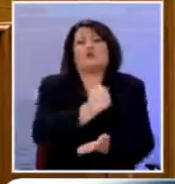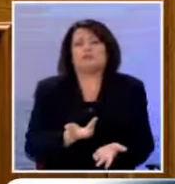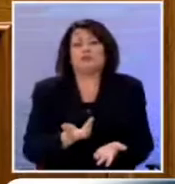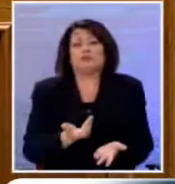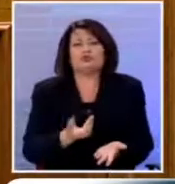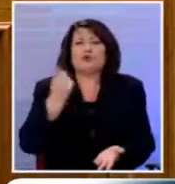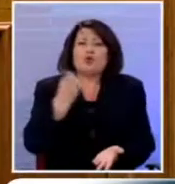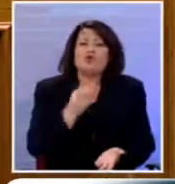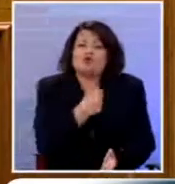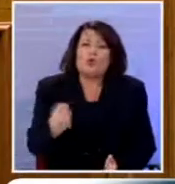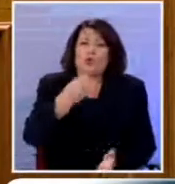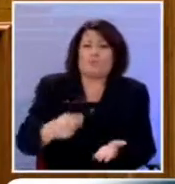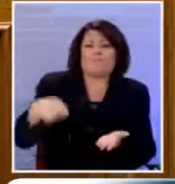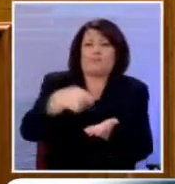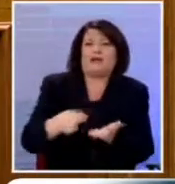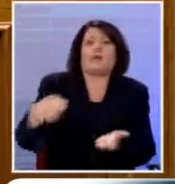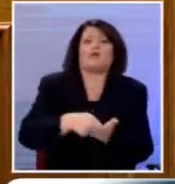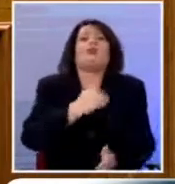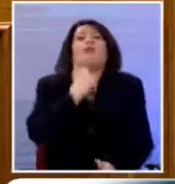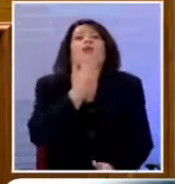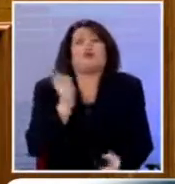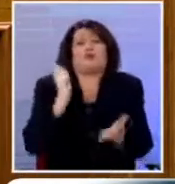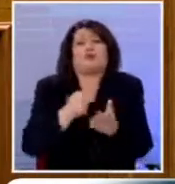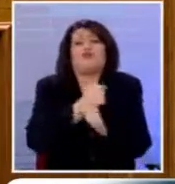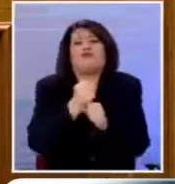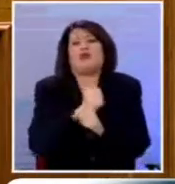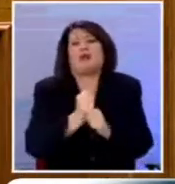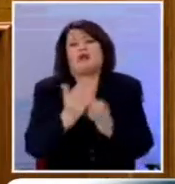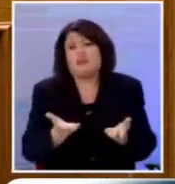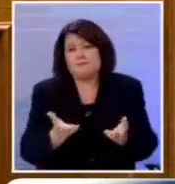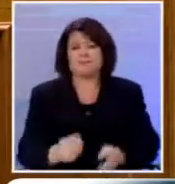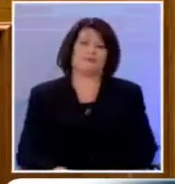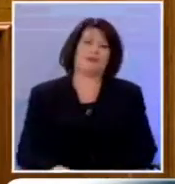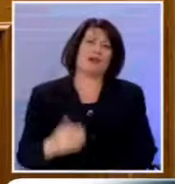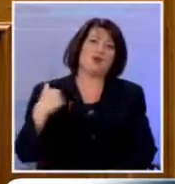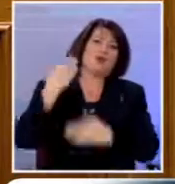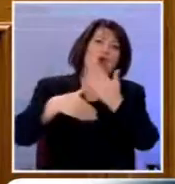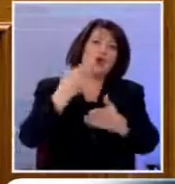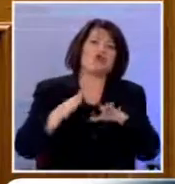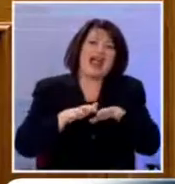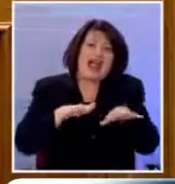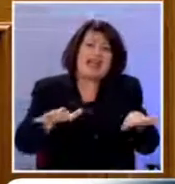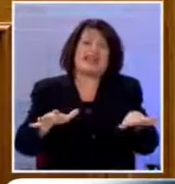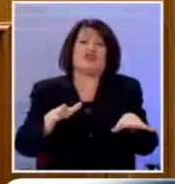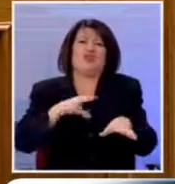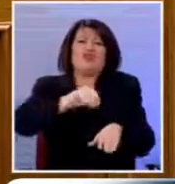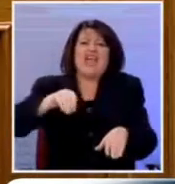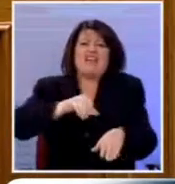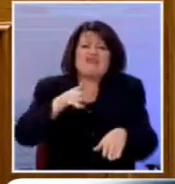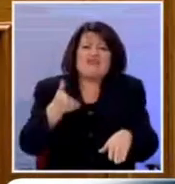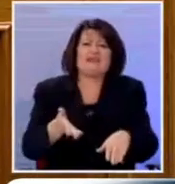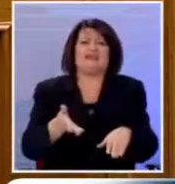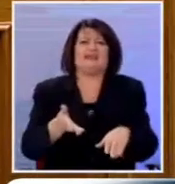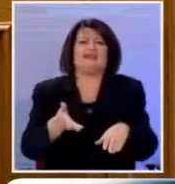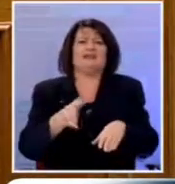τη συμμετοχή τους, με αποτέλεσμα να μην μπορούν να αγοράσουν τα φάρμακά τους. Οι χρόνιοι ασθενείς, καρκινοπαθείς, διαβητικοί, με